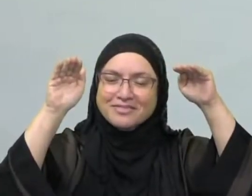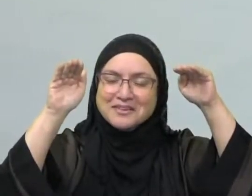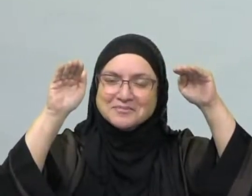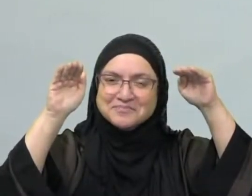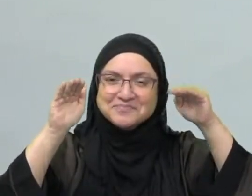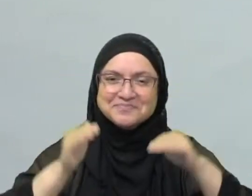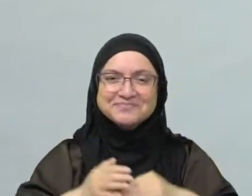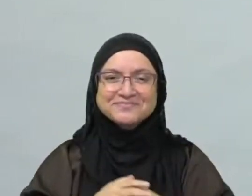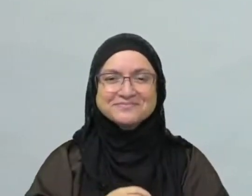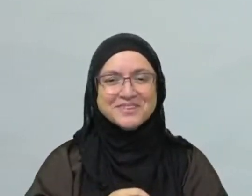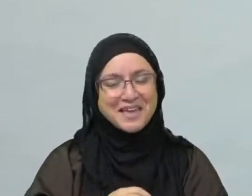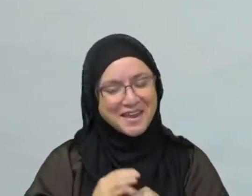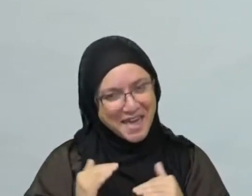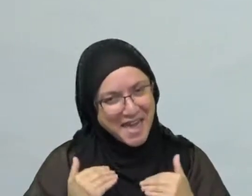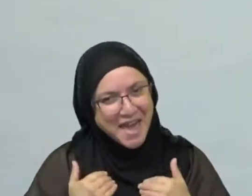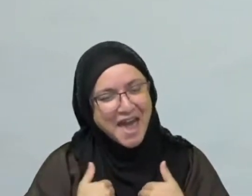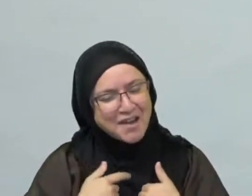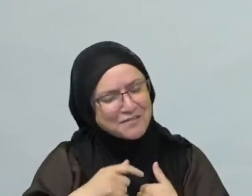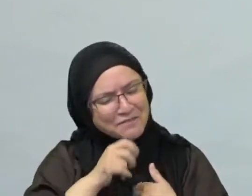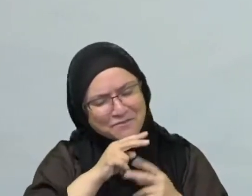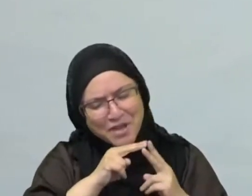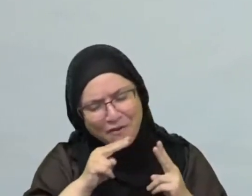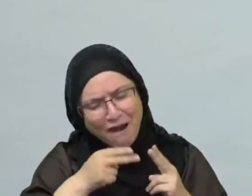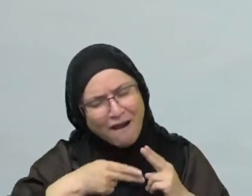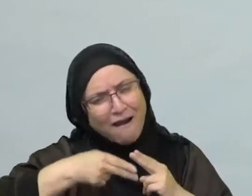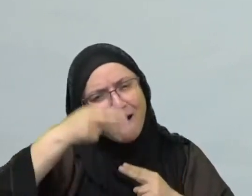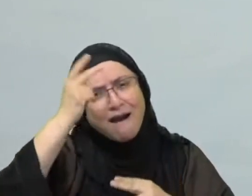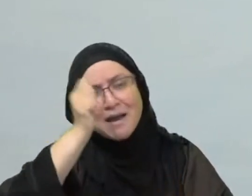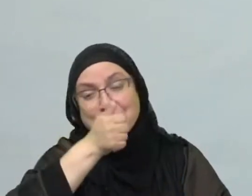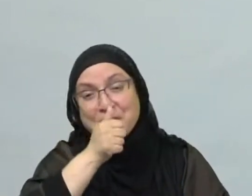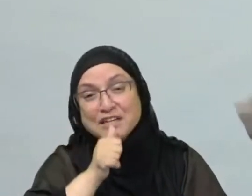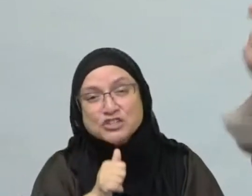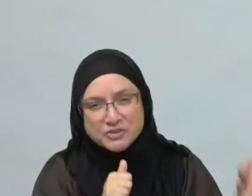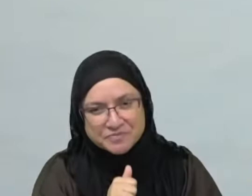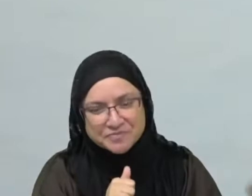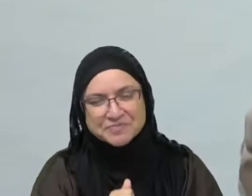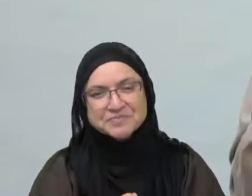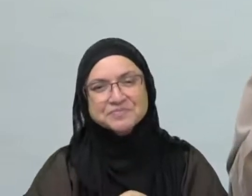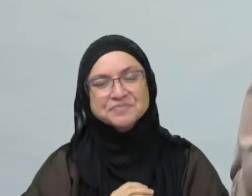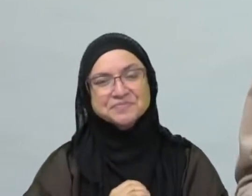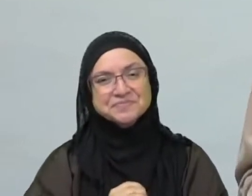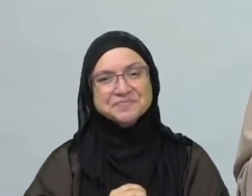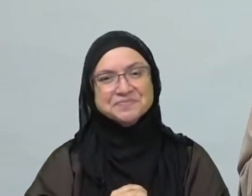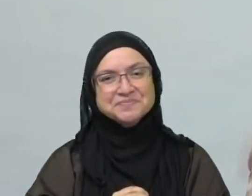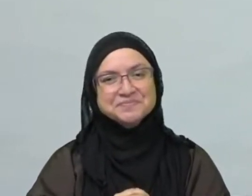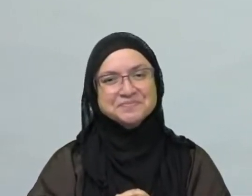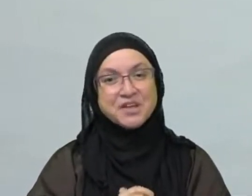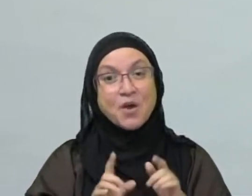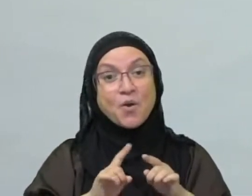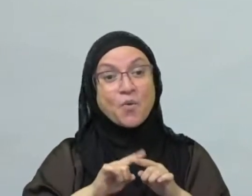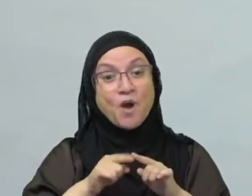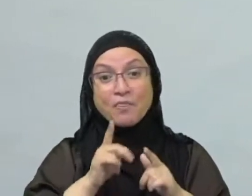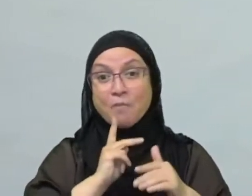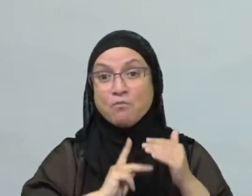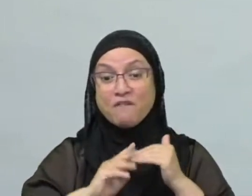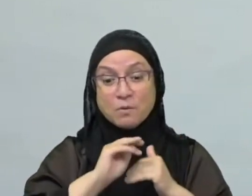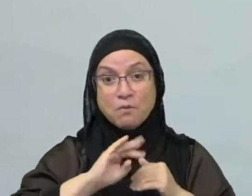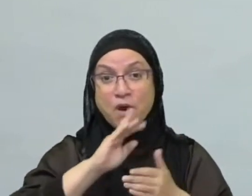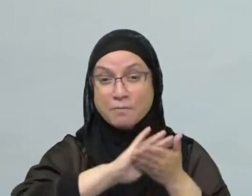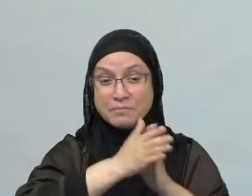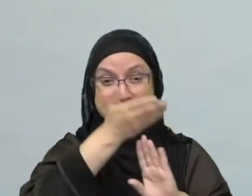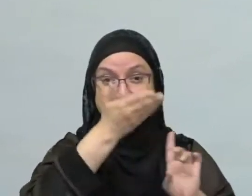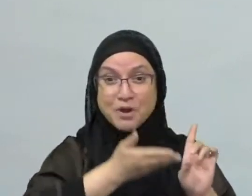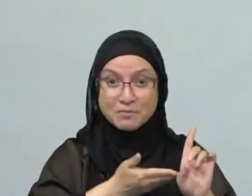ﷺ? When he walks by in his most painful moments in Mecca, where they are persecuting the weakest amongst the believers,